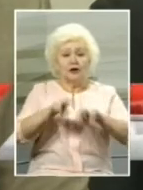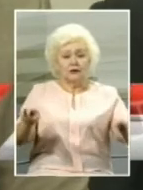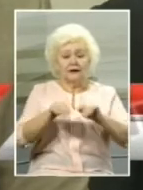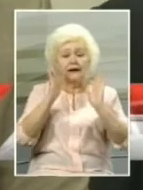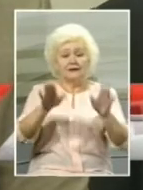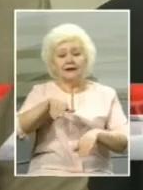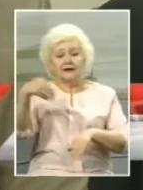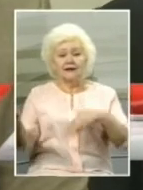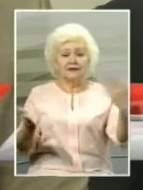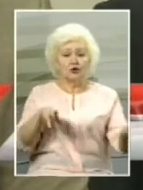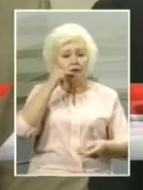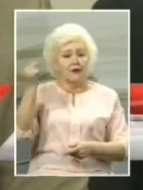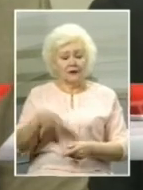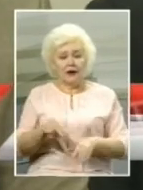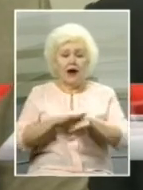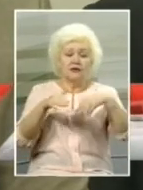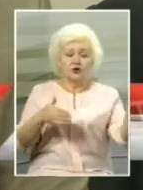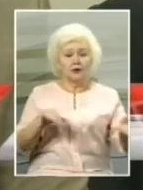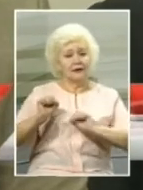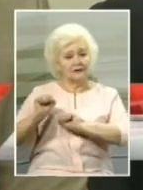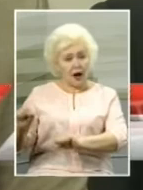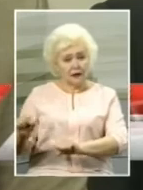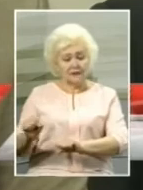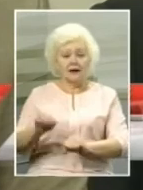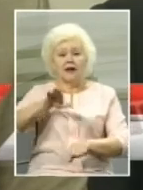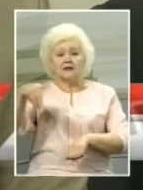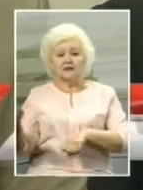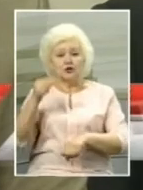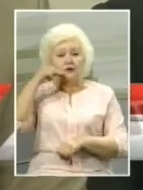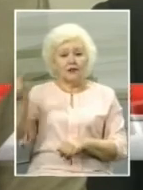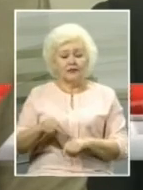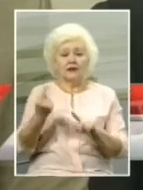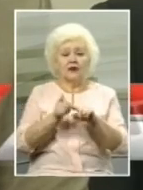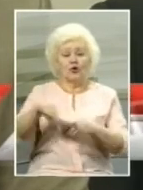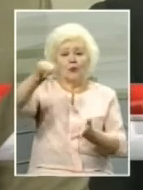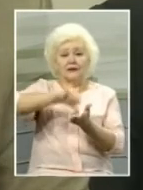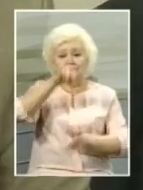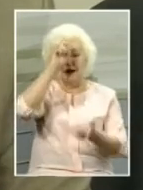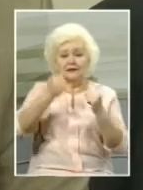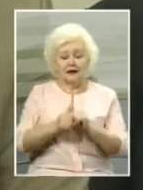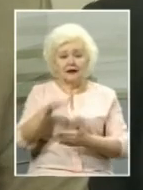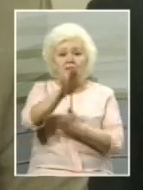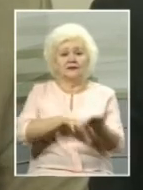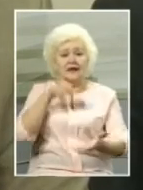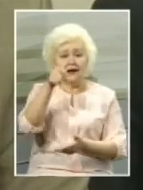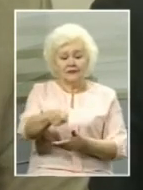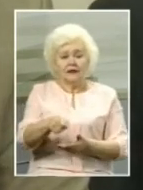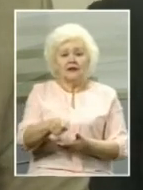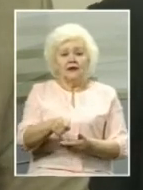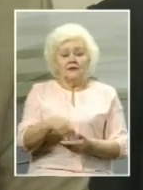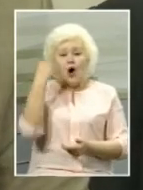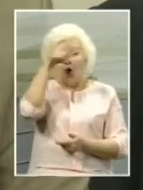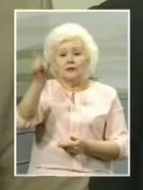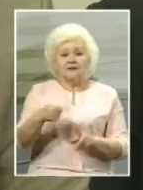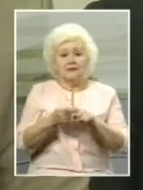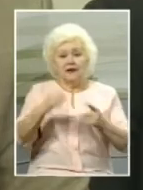тільки сторона обвинувачення, а й сторона захисту. І сторона обвинувачення, яка представляє державу, заявників, значить, осіб,